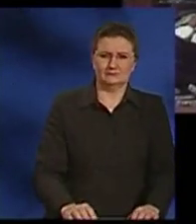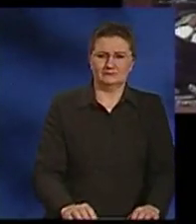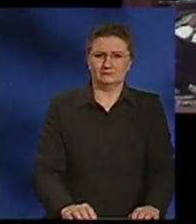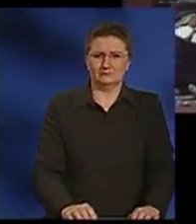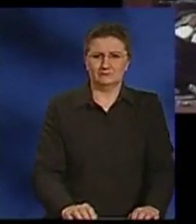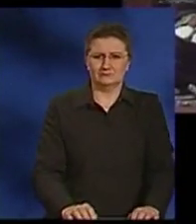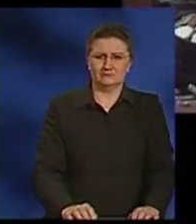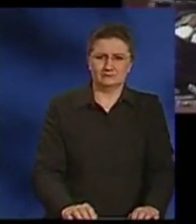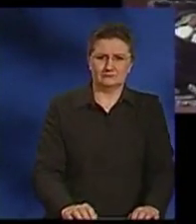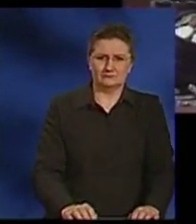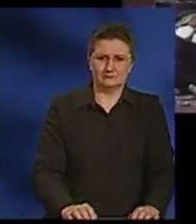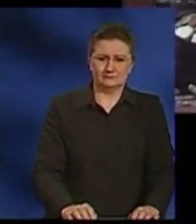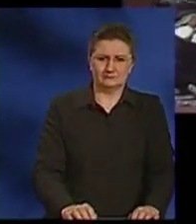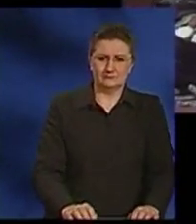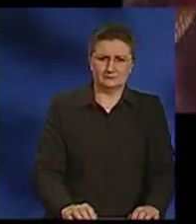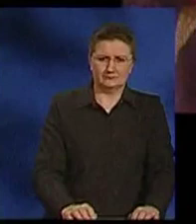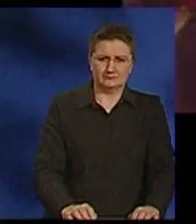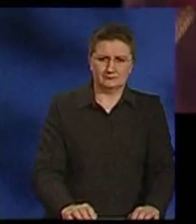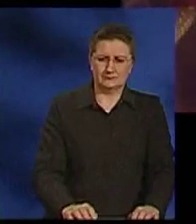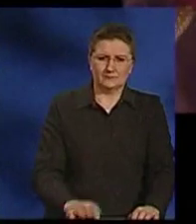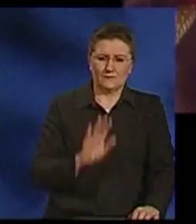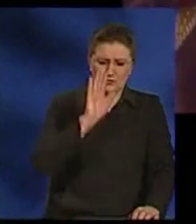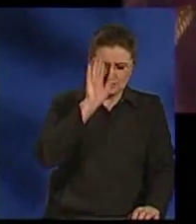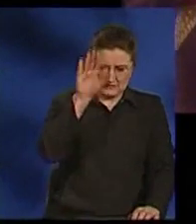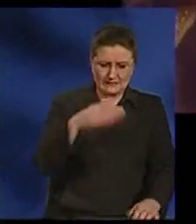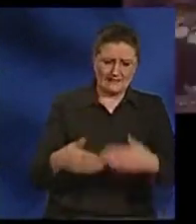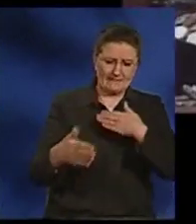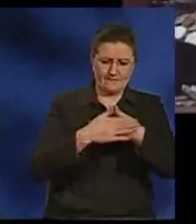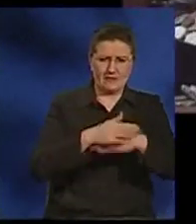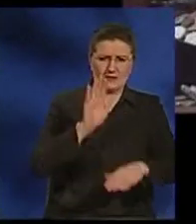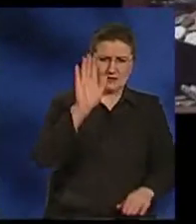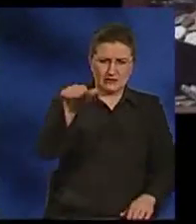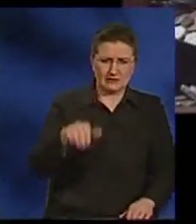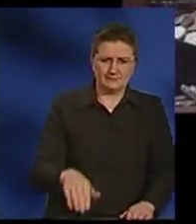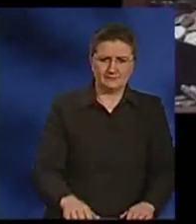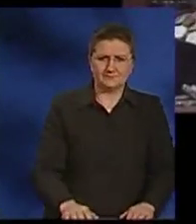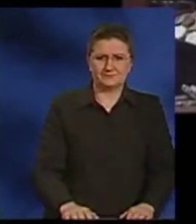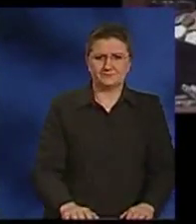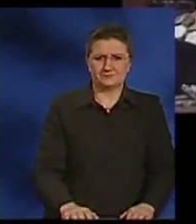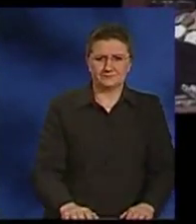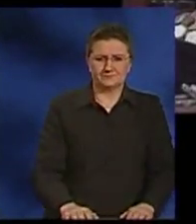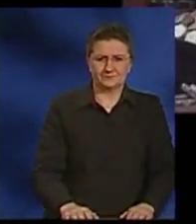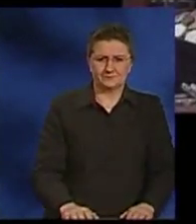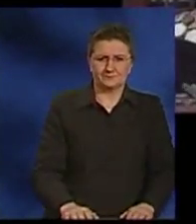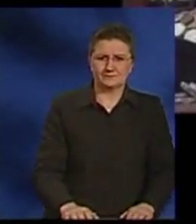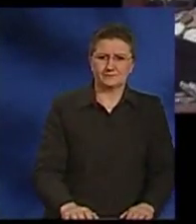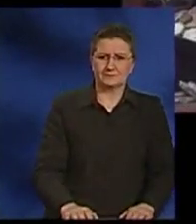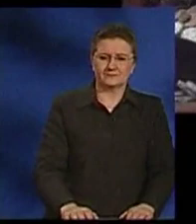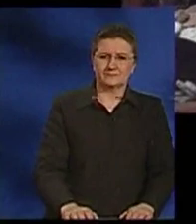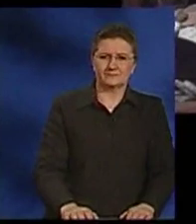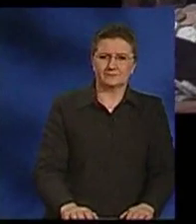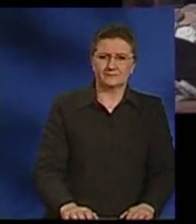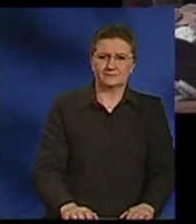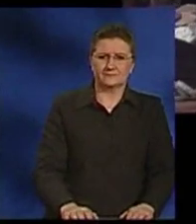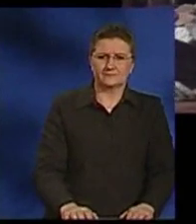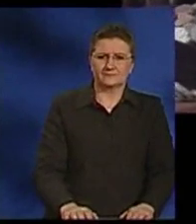дверью Дверью Вот и закрой ту дверь с другой стороны Есть, ваше, есть Напс, живо!